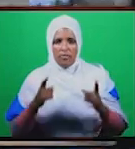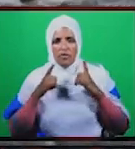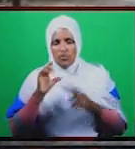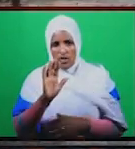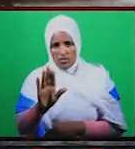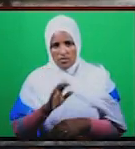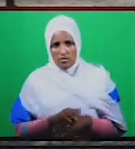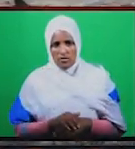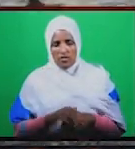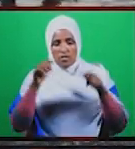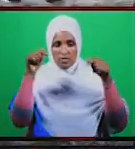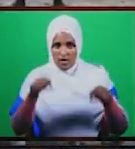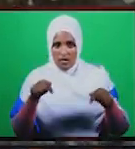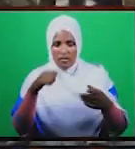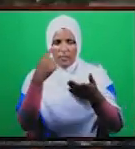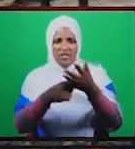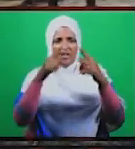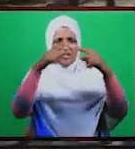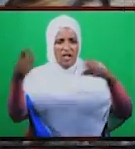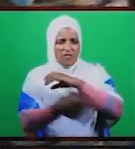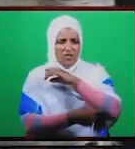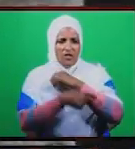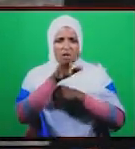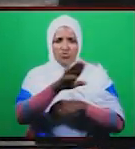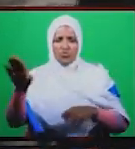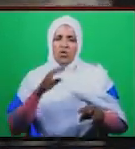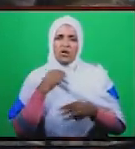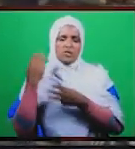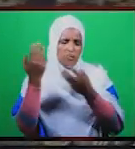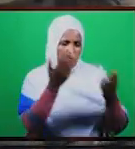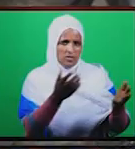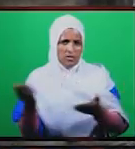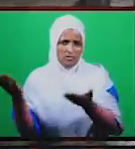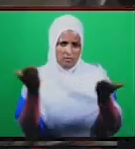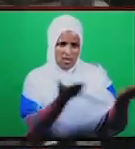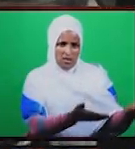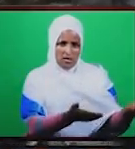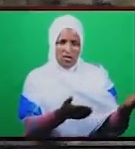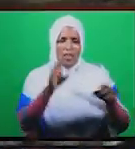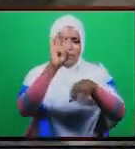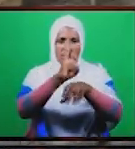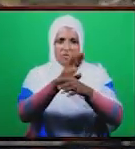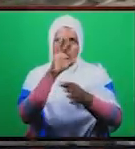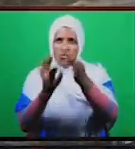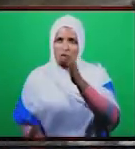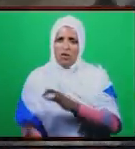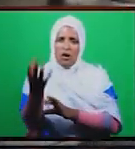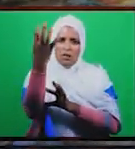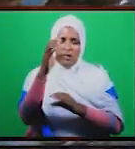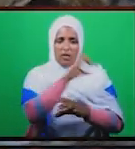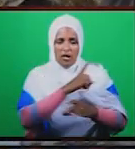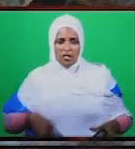ስትቀበል ኖራለች። ዛሬም ይህ የጠላት ፈተና ልጆቿን ለሰማዕትነት እየዳረገ ቤተ ክርስቲያኗን